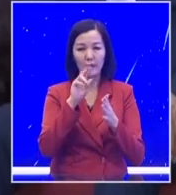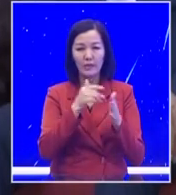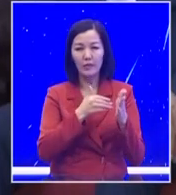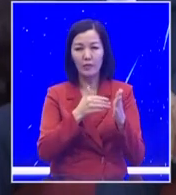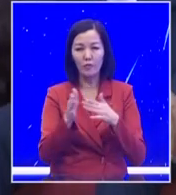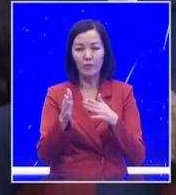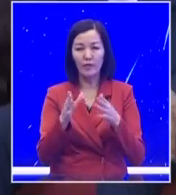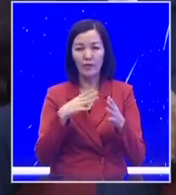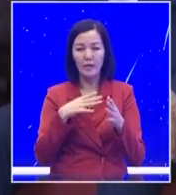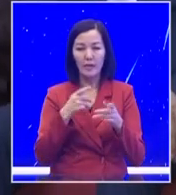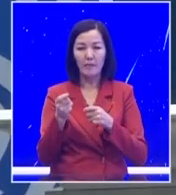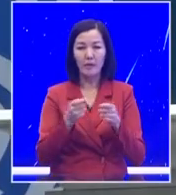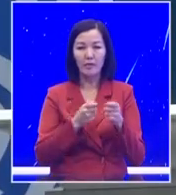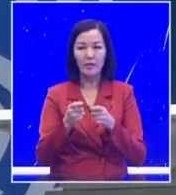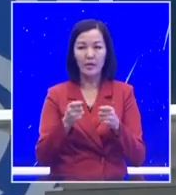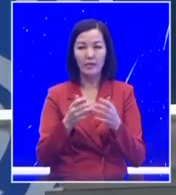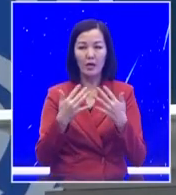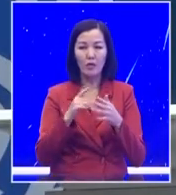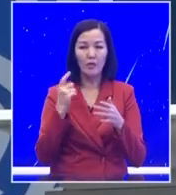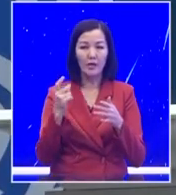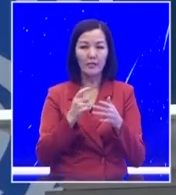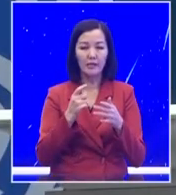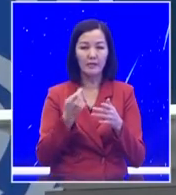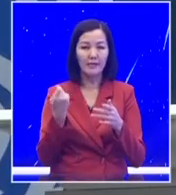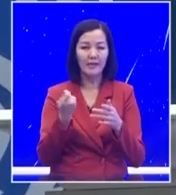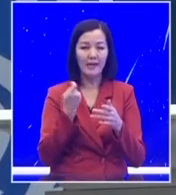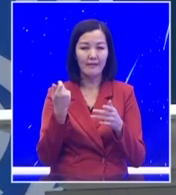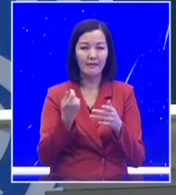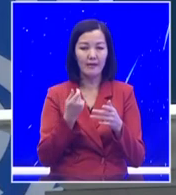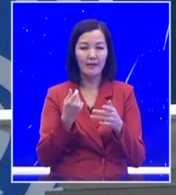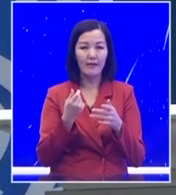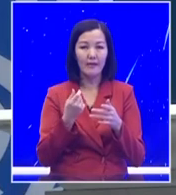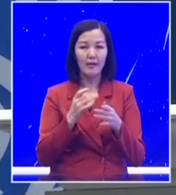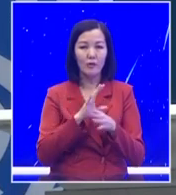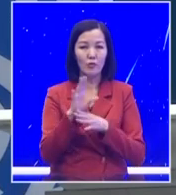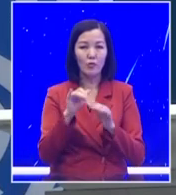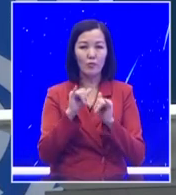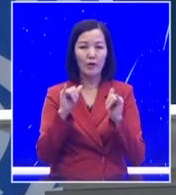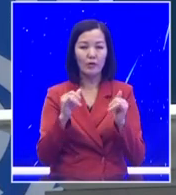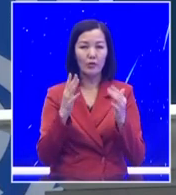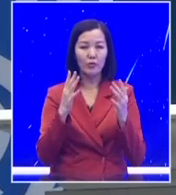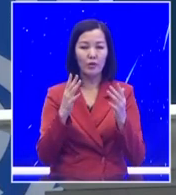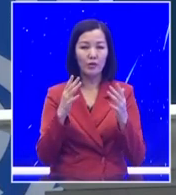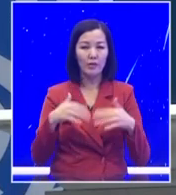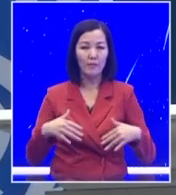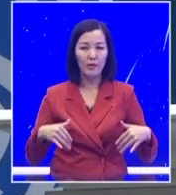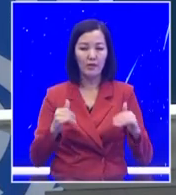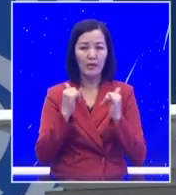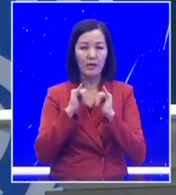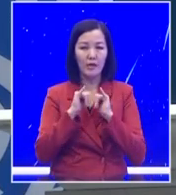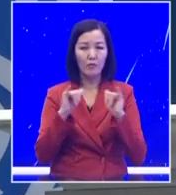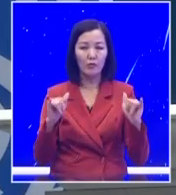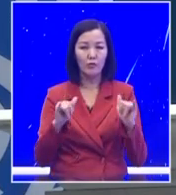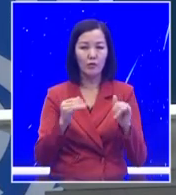атқарушы органдарының басшыларына, ауыл шаруашылығы дақылдарының өнім арттыруды, мал басын өсіруді, тамақ